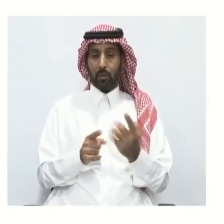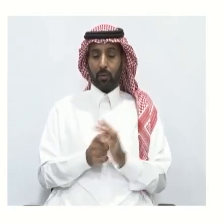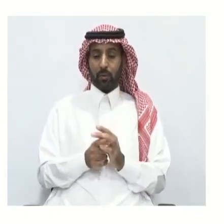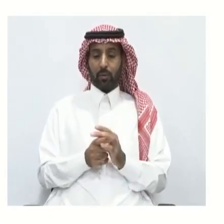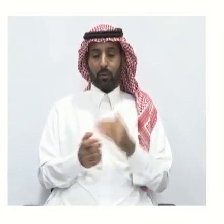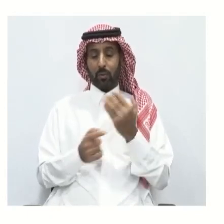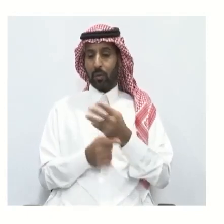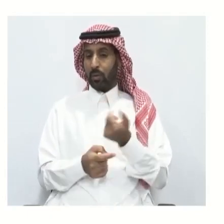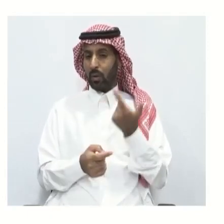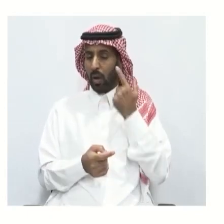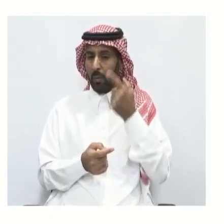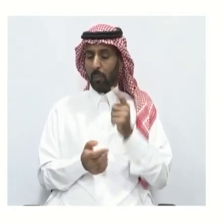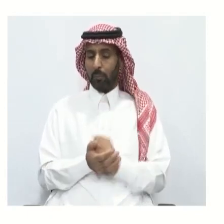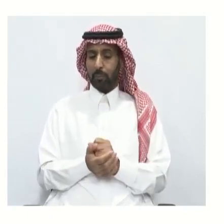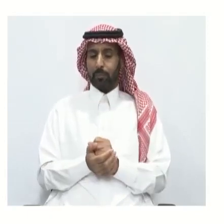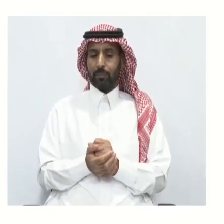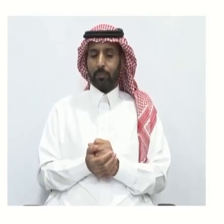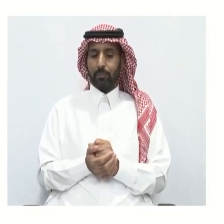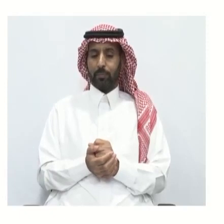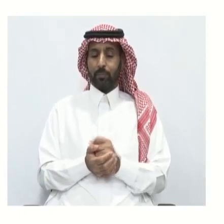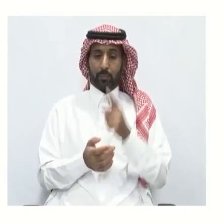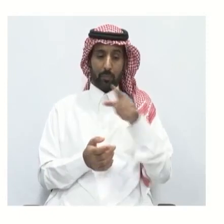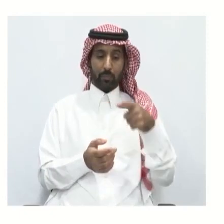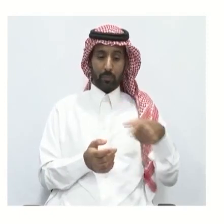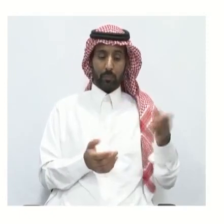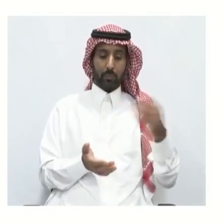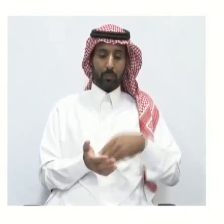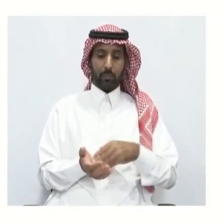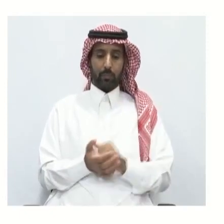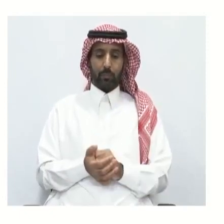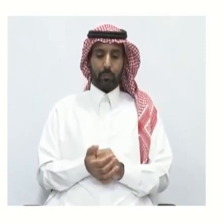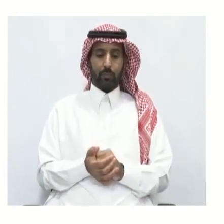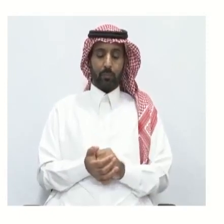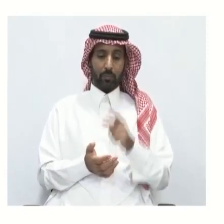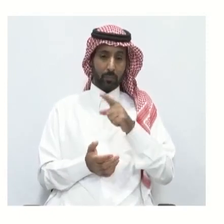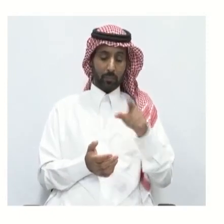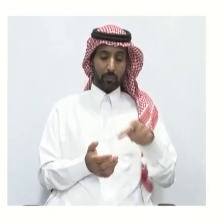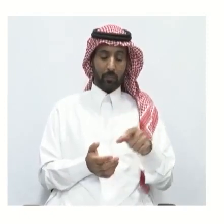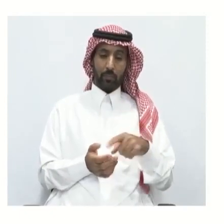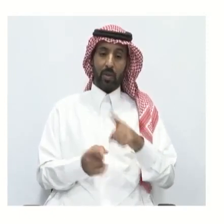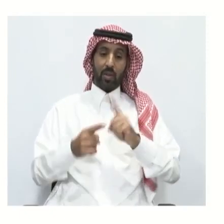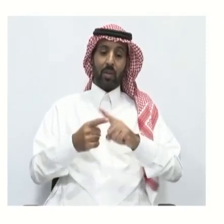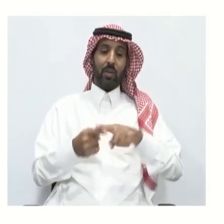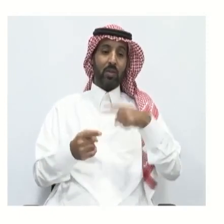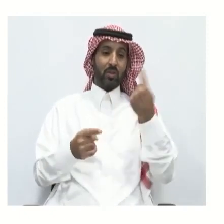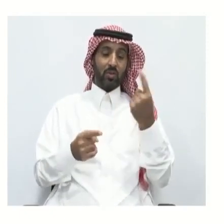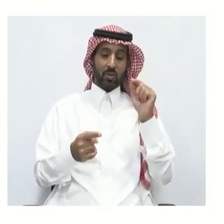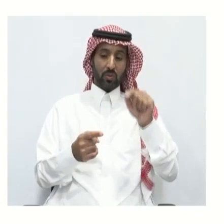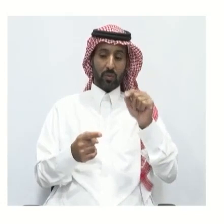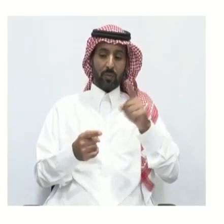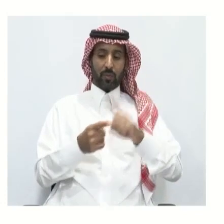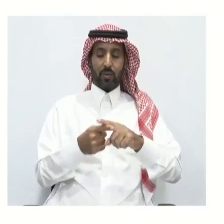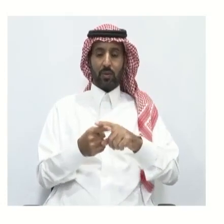غرامات لحساب المردود النظري اذا نشطب المتكرر ونختصر نضرب الصفر فاصله 750